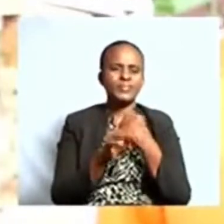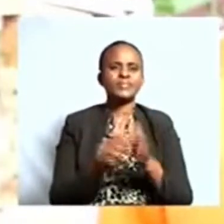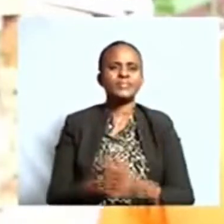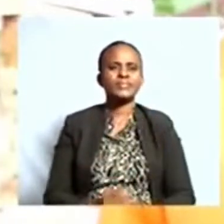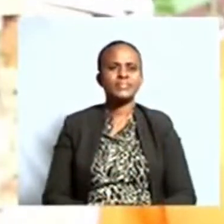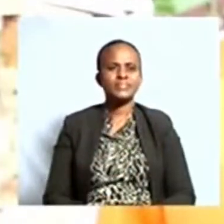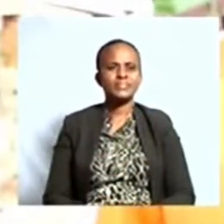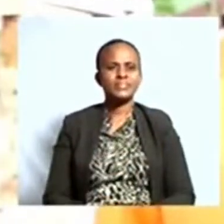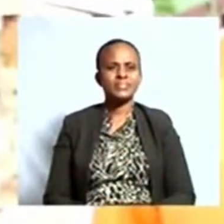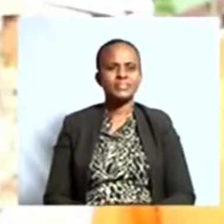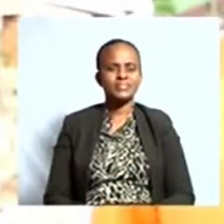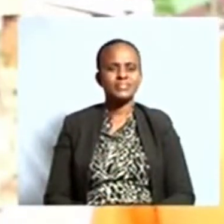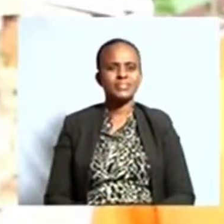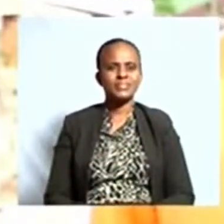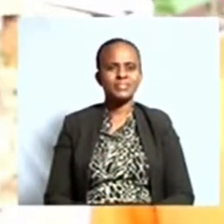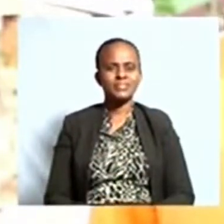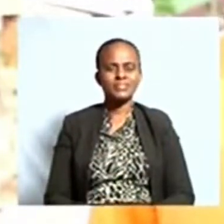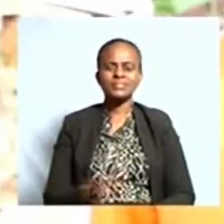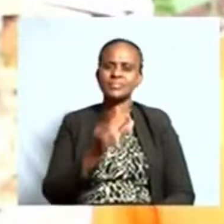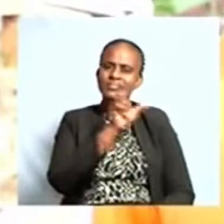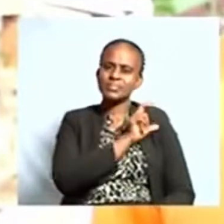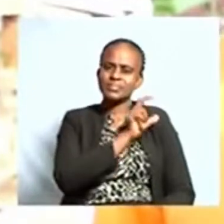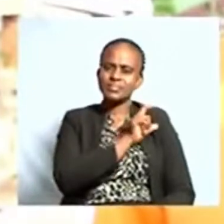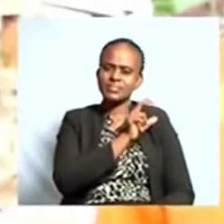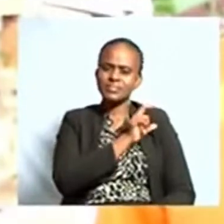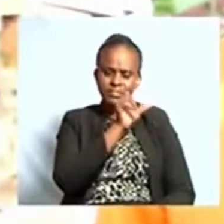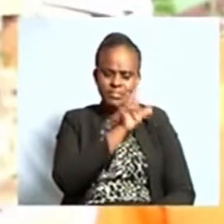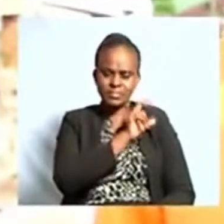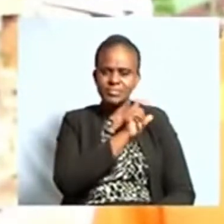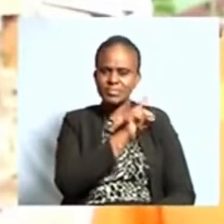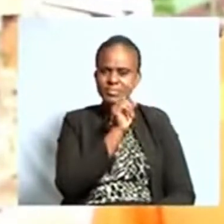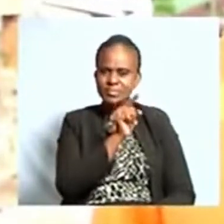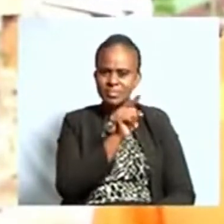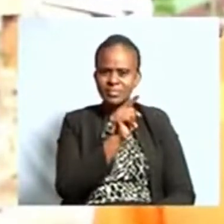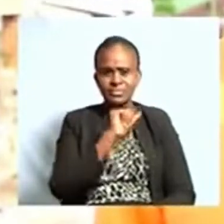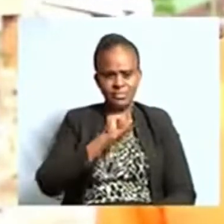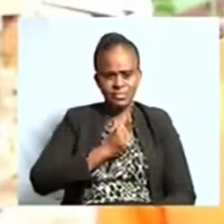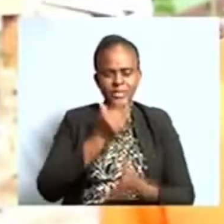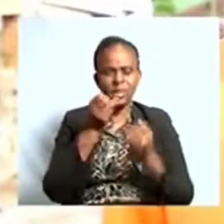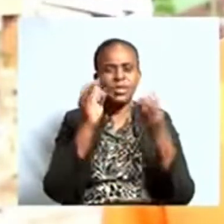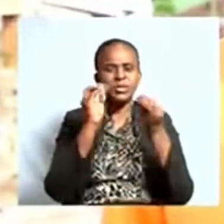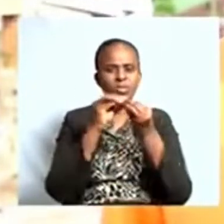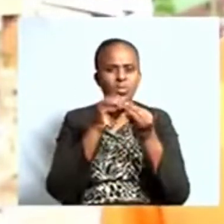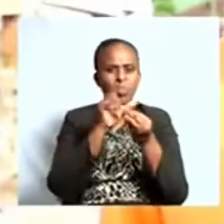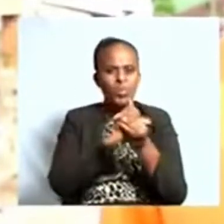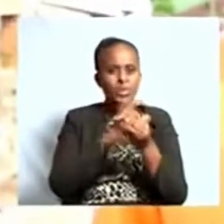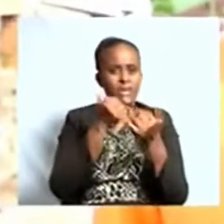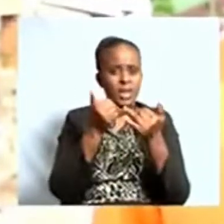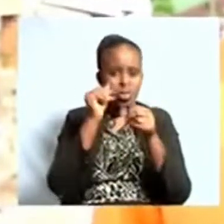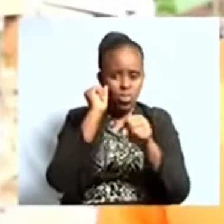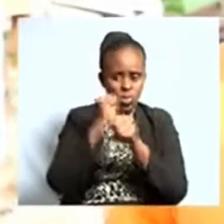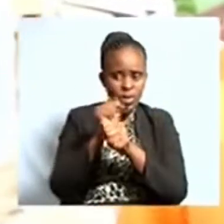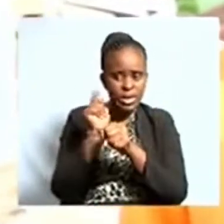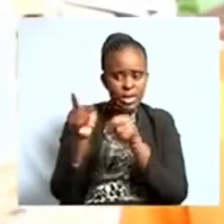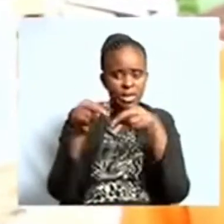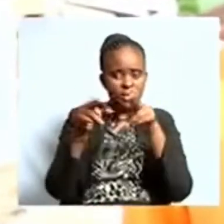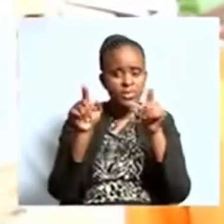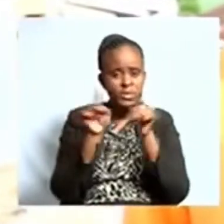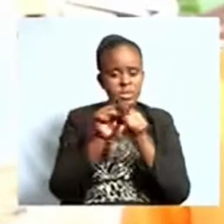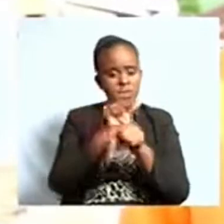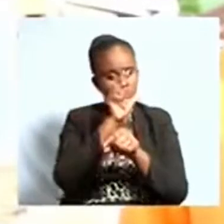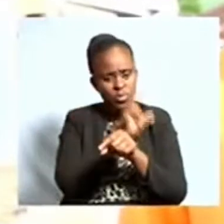tisebenzesa makamaka polisi pali polisi peve tifuna maningi polisi pevasenza pa mlodi na